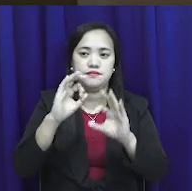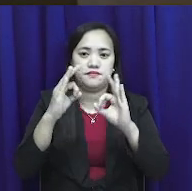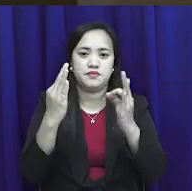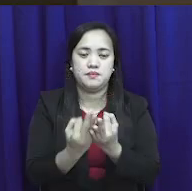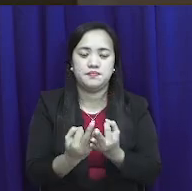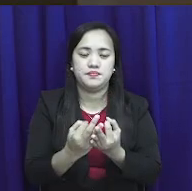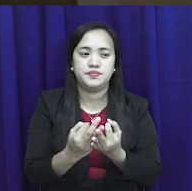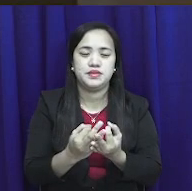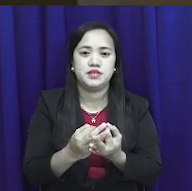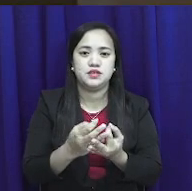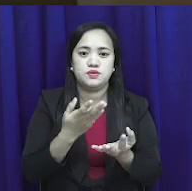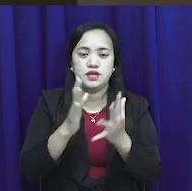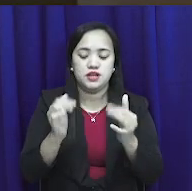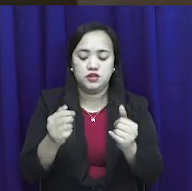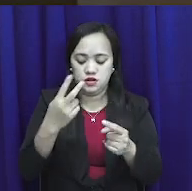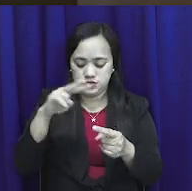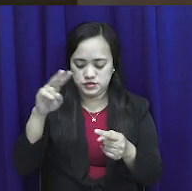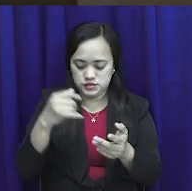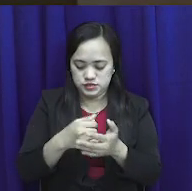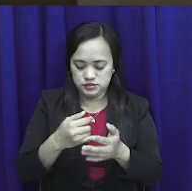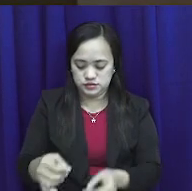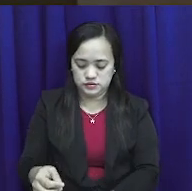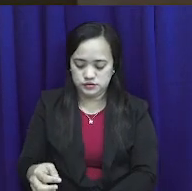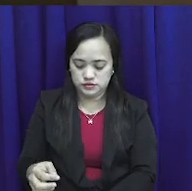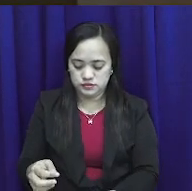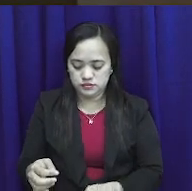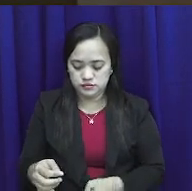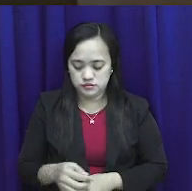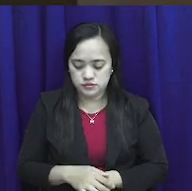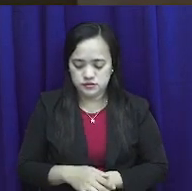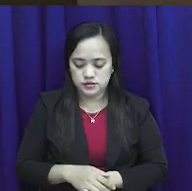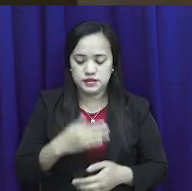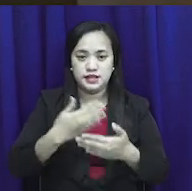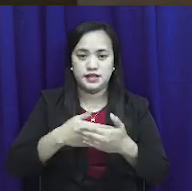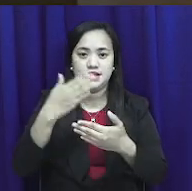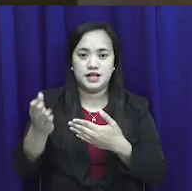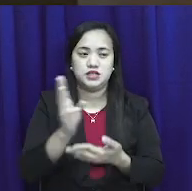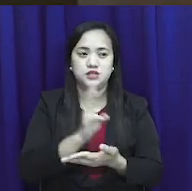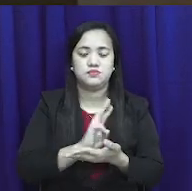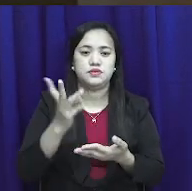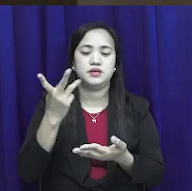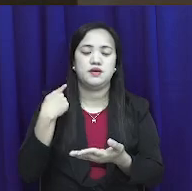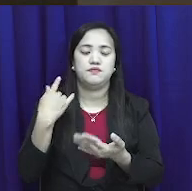kaya antabayanan niyo pa po yan antabayanan niyo pa po And next week